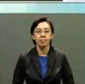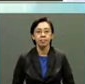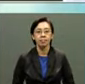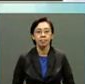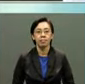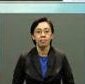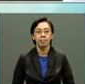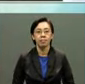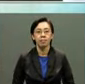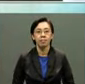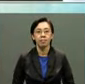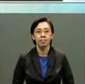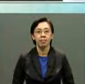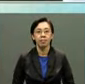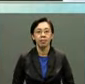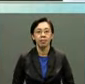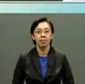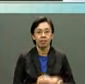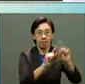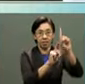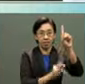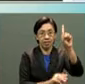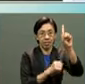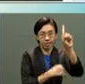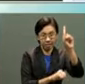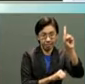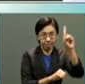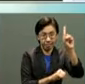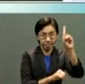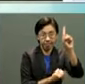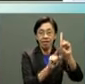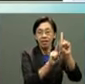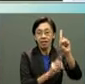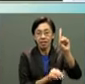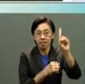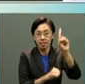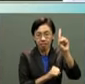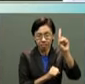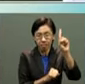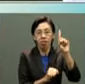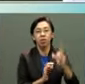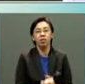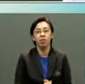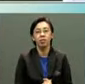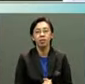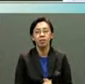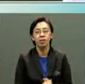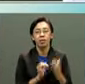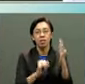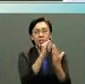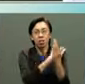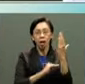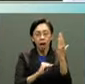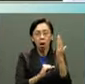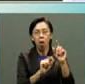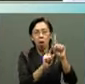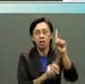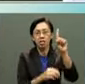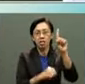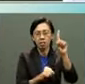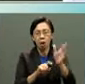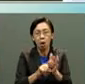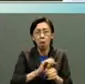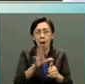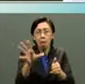วไล่เรียงไปตาม10อันดับของจังหวัดที่พบจำนวนมากที่สุดกับอัตรา